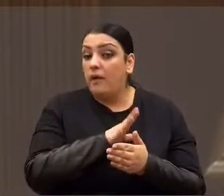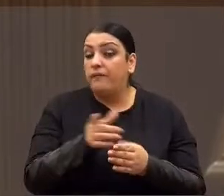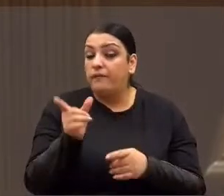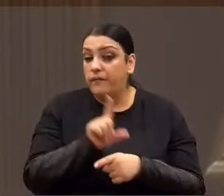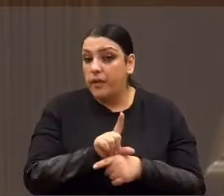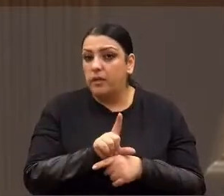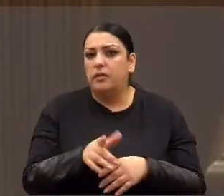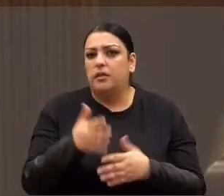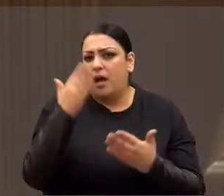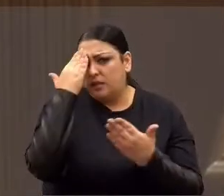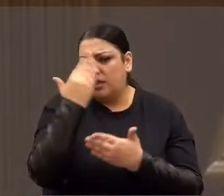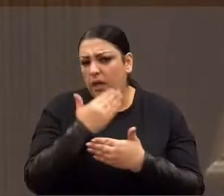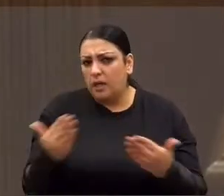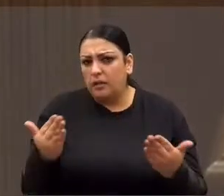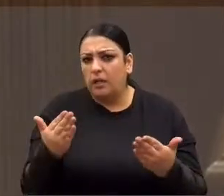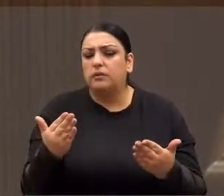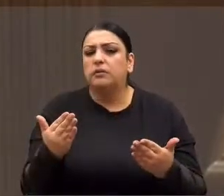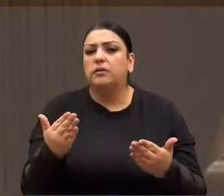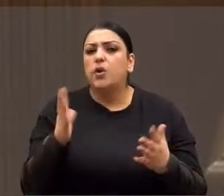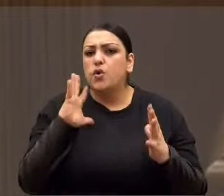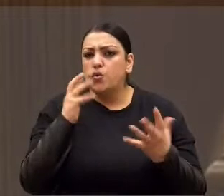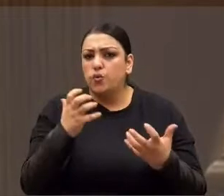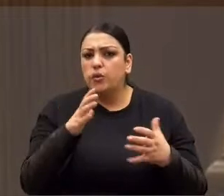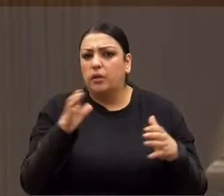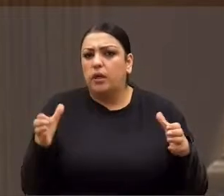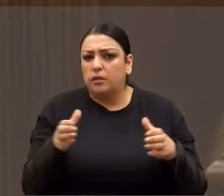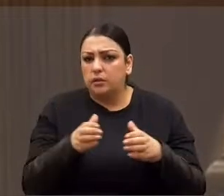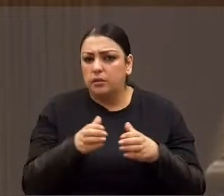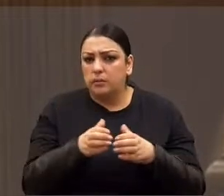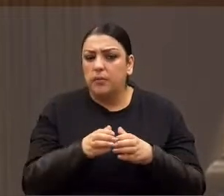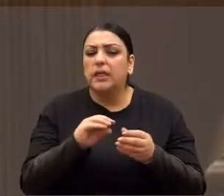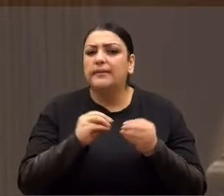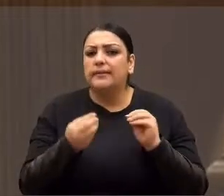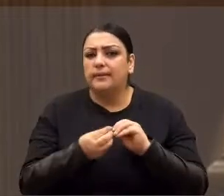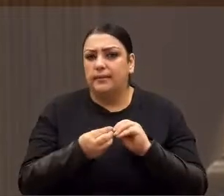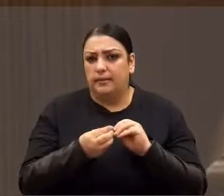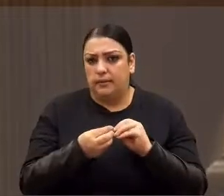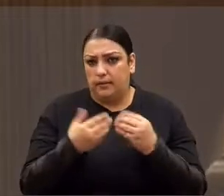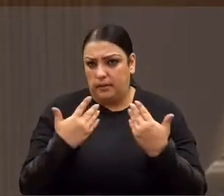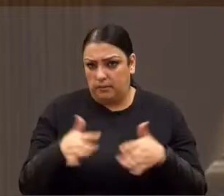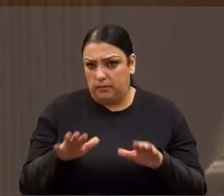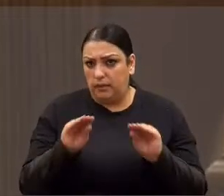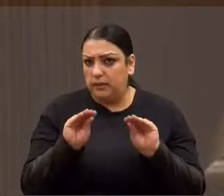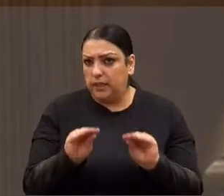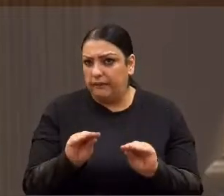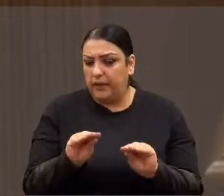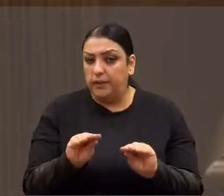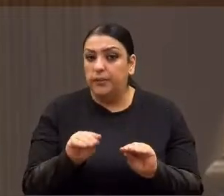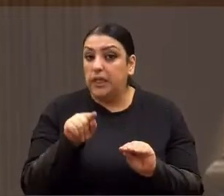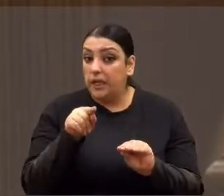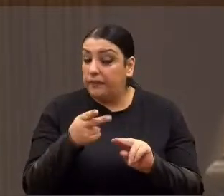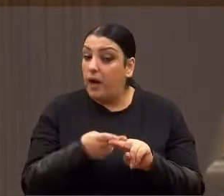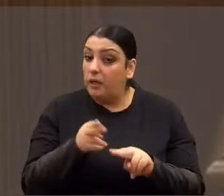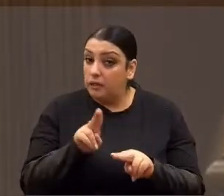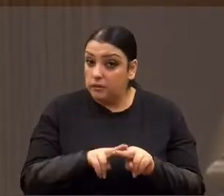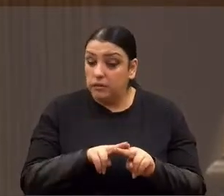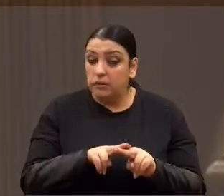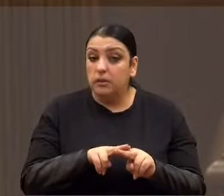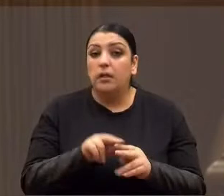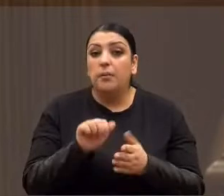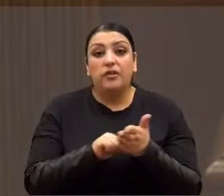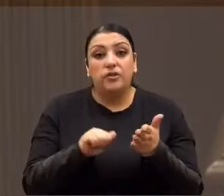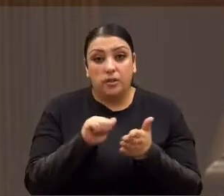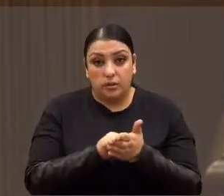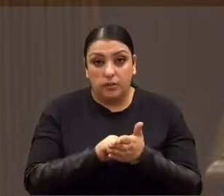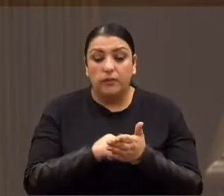հասարակական աջակցություն կազմակերպելու խնդիր է այսօր դրված։ Եվ այդ առիթով